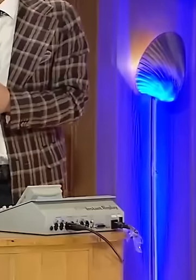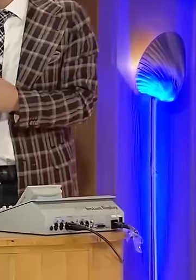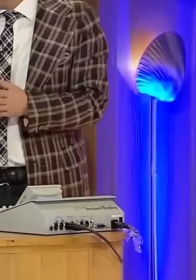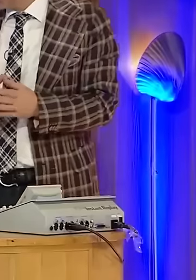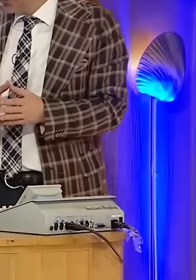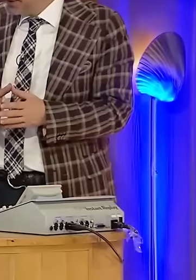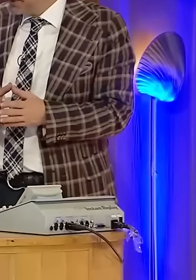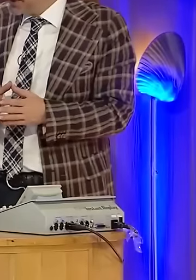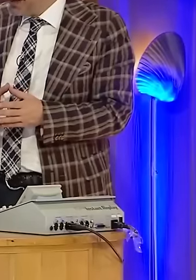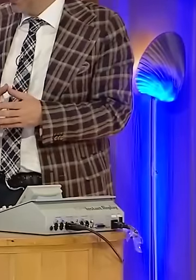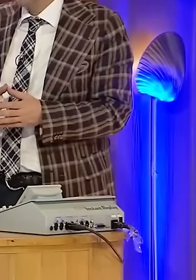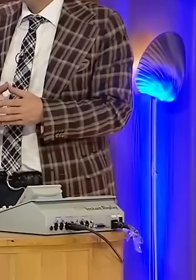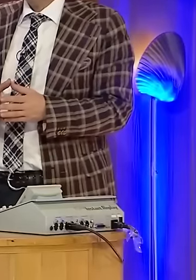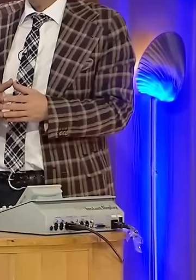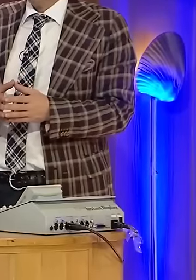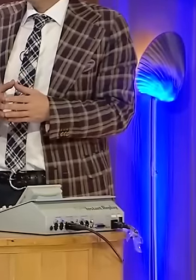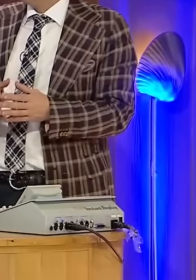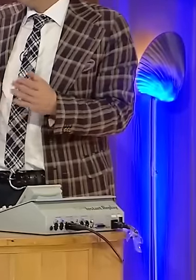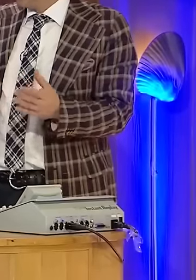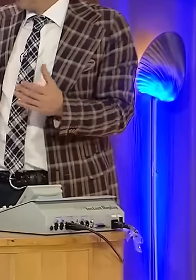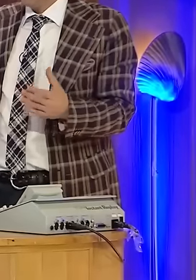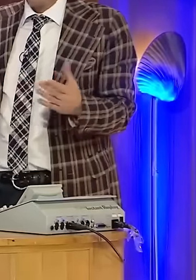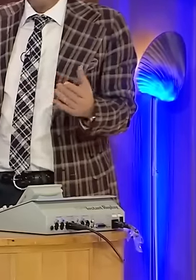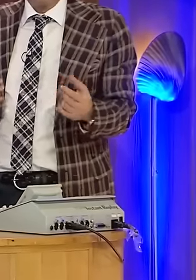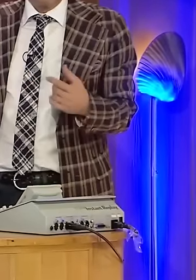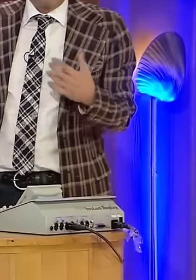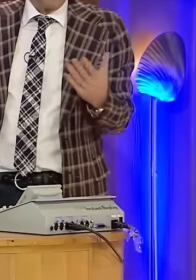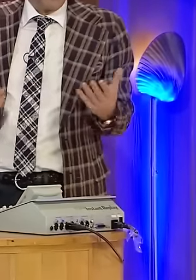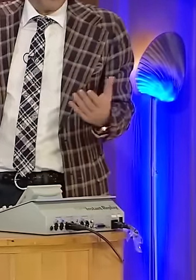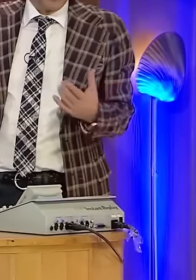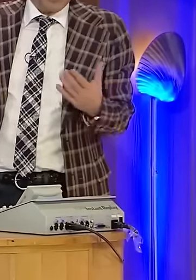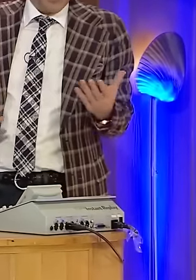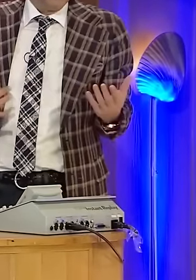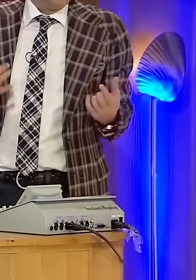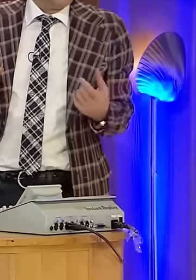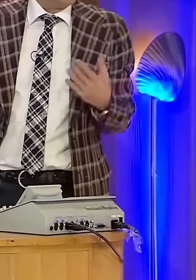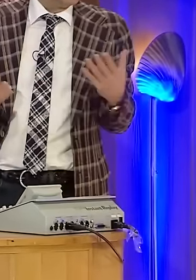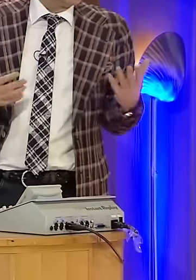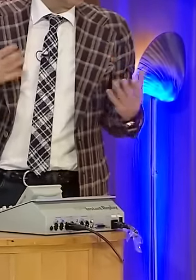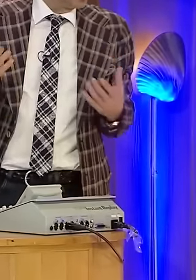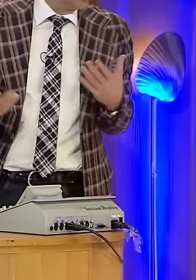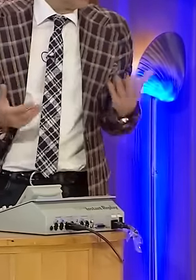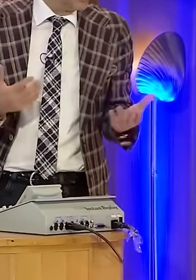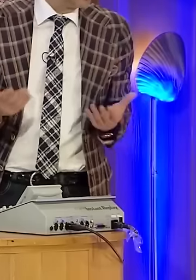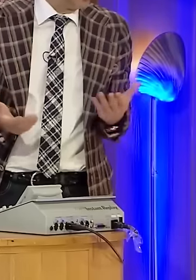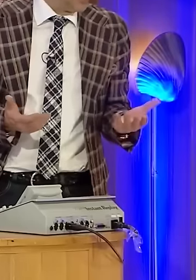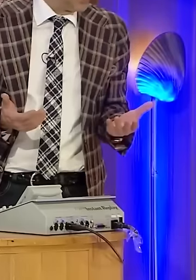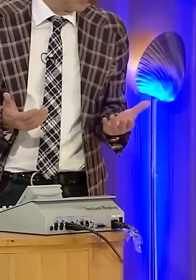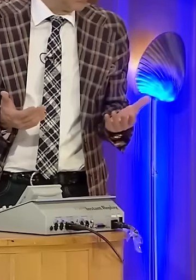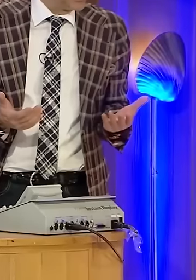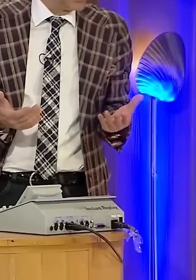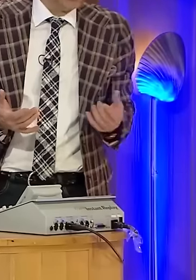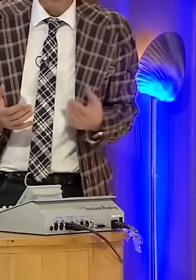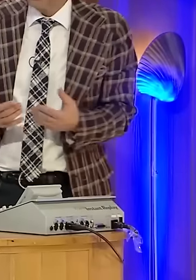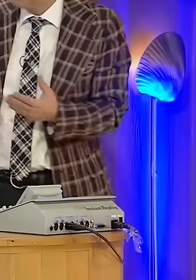biz Nesloş'la başladığımızda ben ona tabii ki programlarımızda konuşulanları